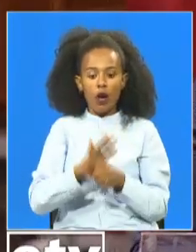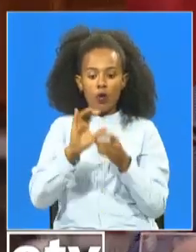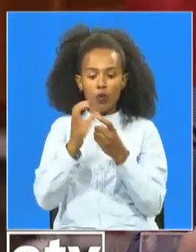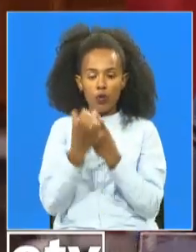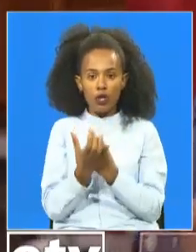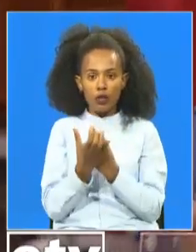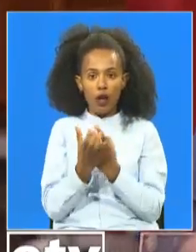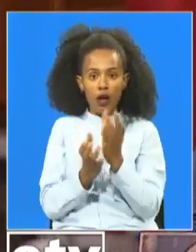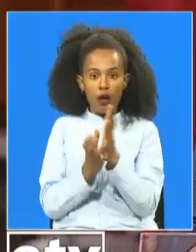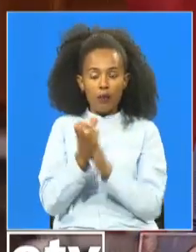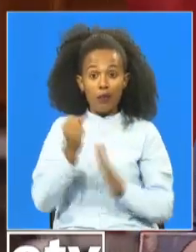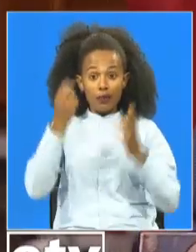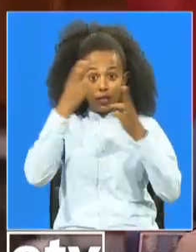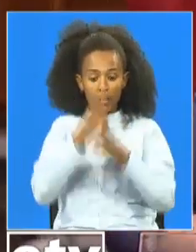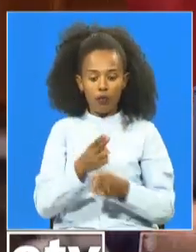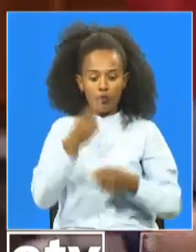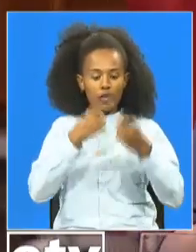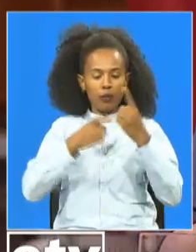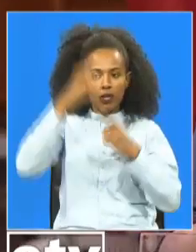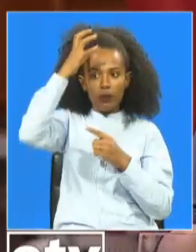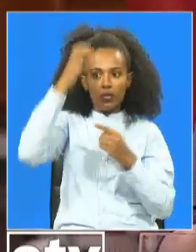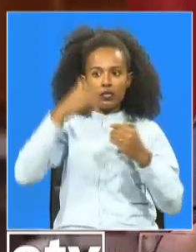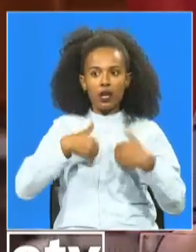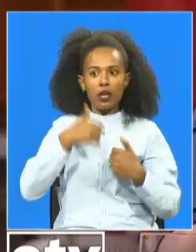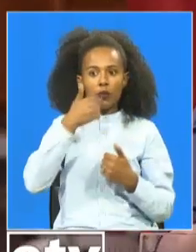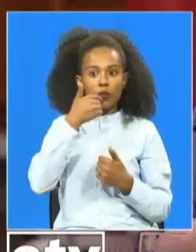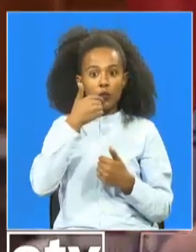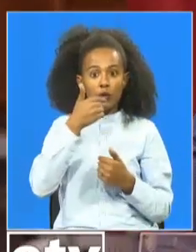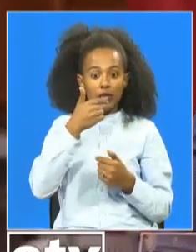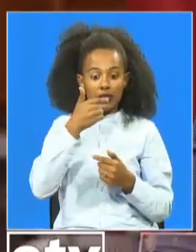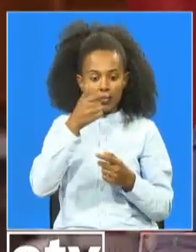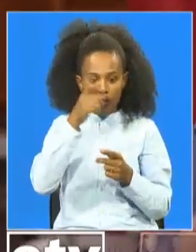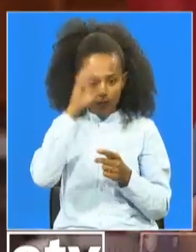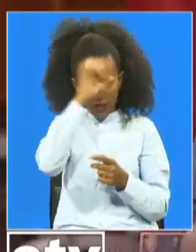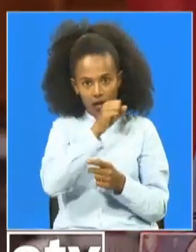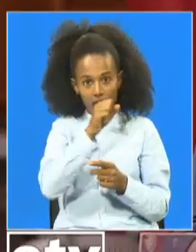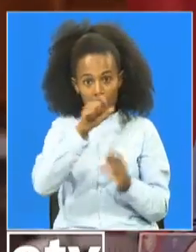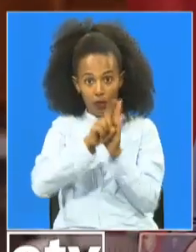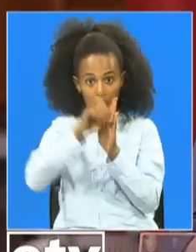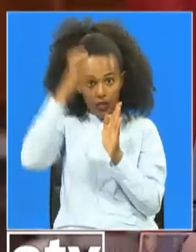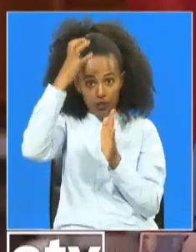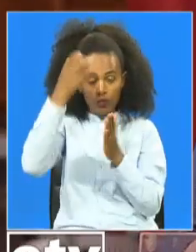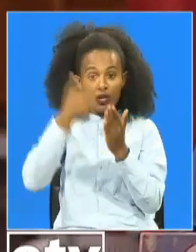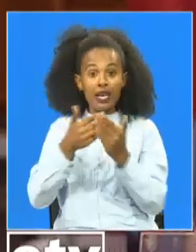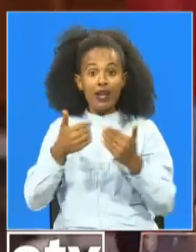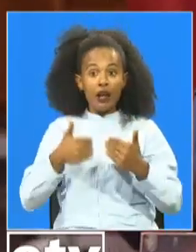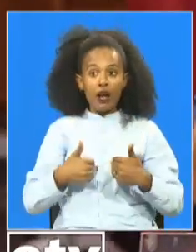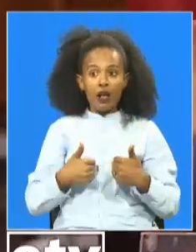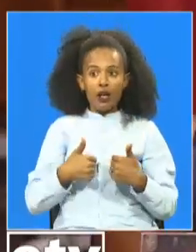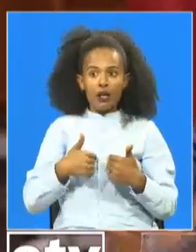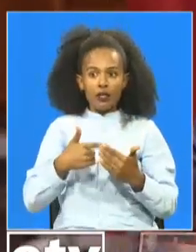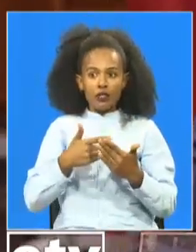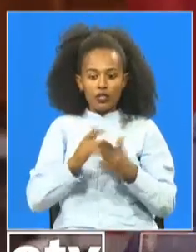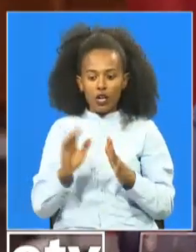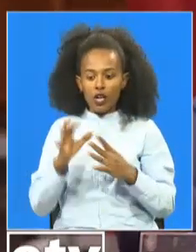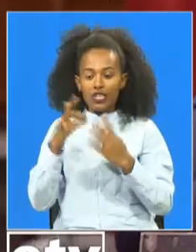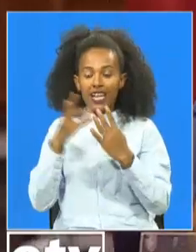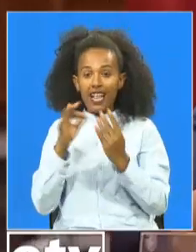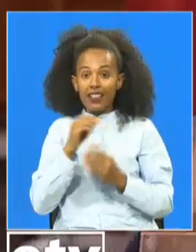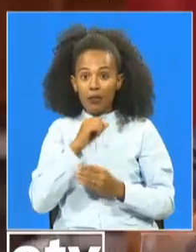ሁኔታ መብት ተከብሮ የመጣ መንግስት አለ ብሎ ይገምታል ህገ መንግስቱ ማለት ነው። ያ ካለ ጭራሽ